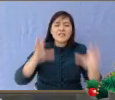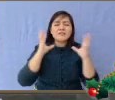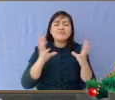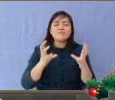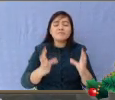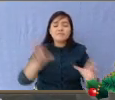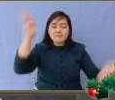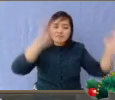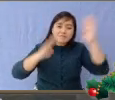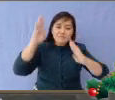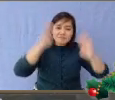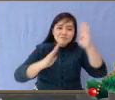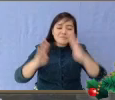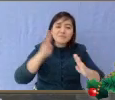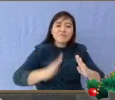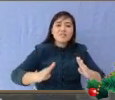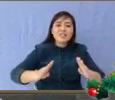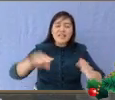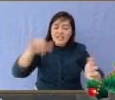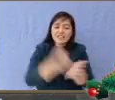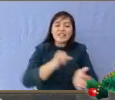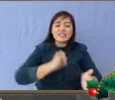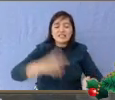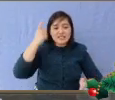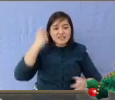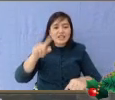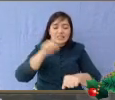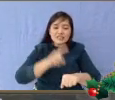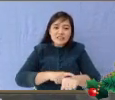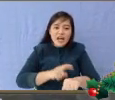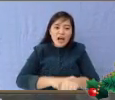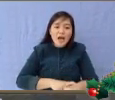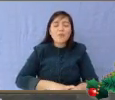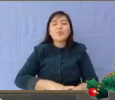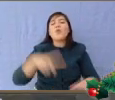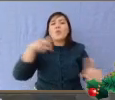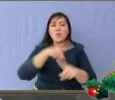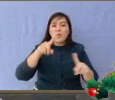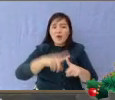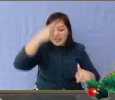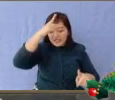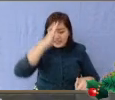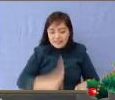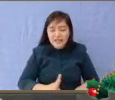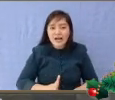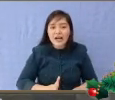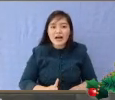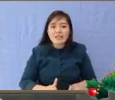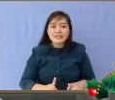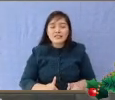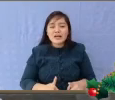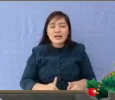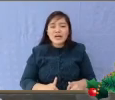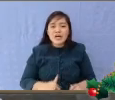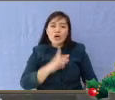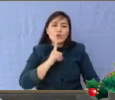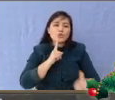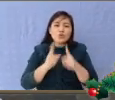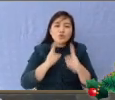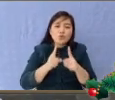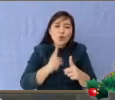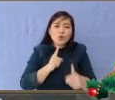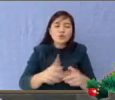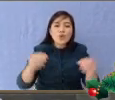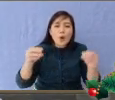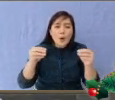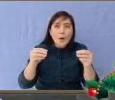siya mas lalong kakausapin ng Panginoon at doon po niya mas lalong ma-experience yung presensya ng Panginoon.